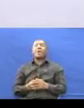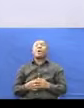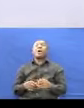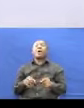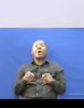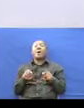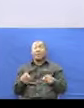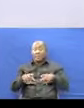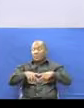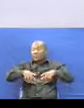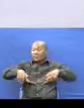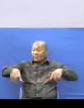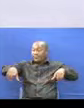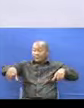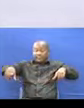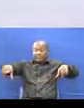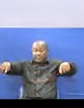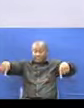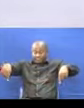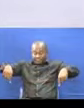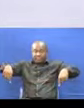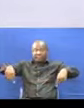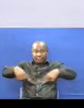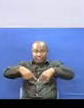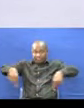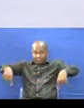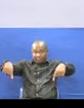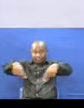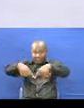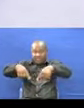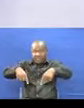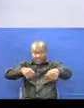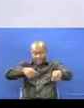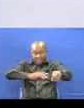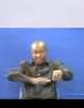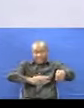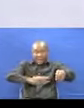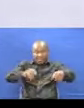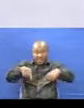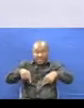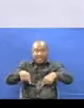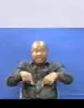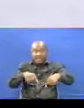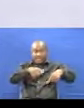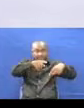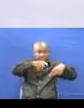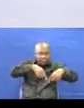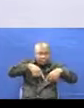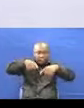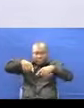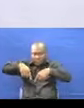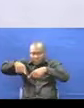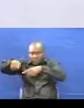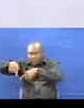shamba la mzee Cheko ili hapa. Moja, mbili, tatu, nne, tano, sita, saba. Kila kipande kitakuwa